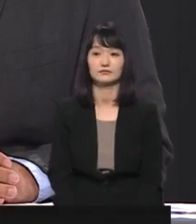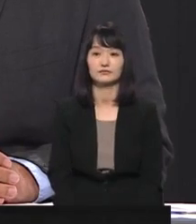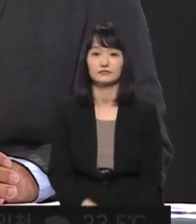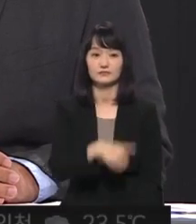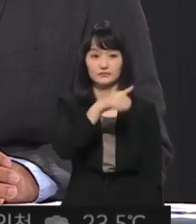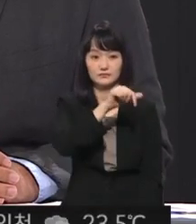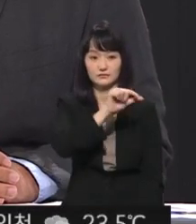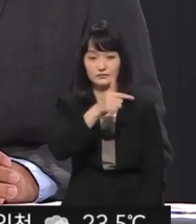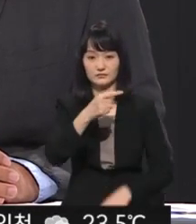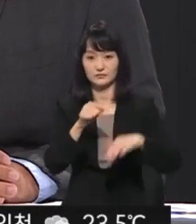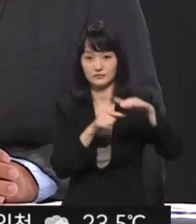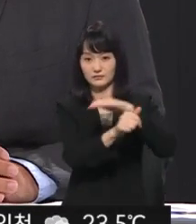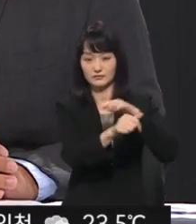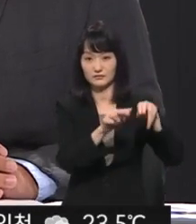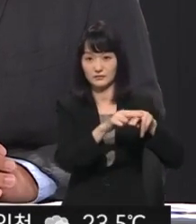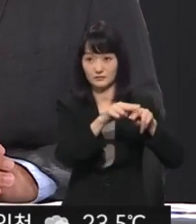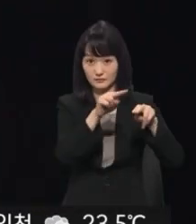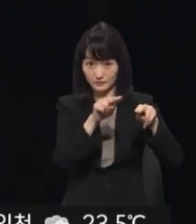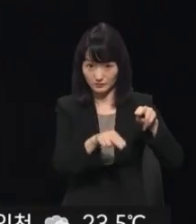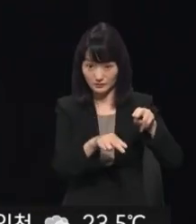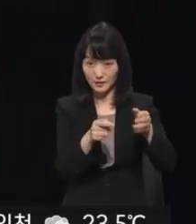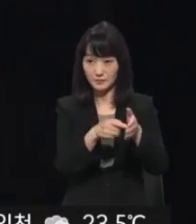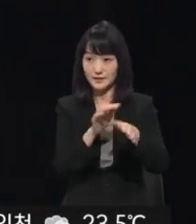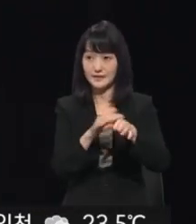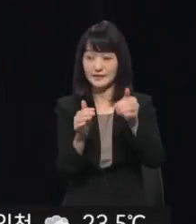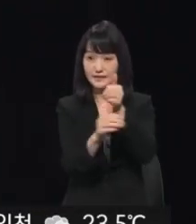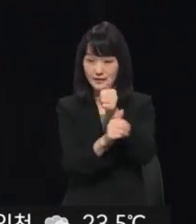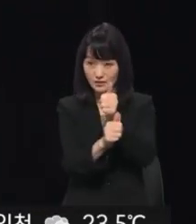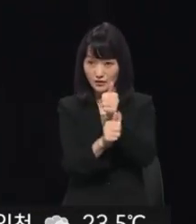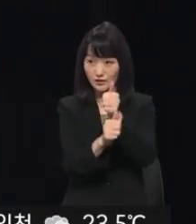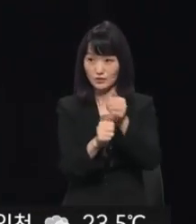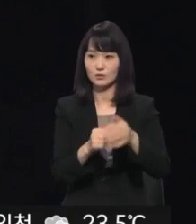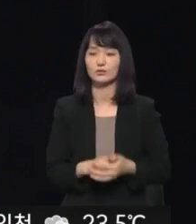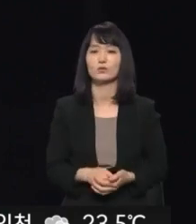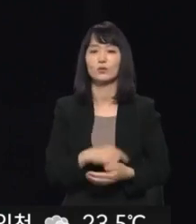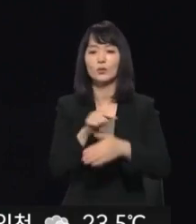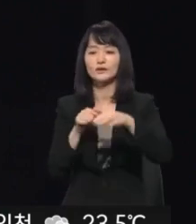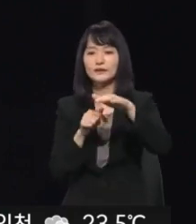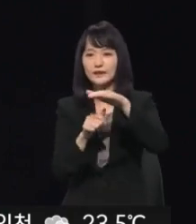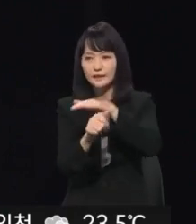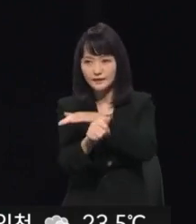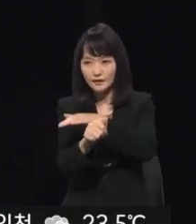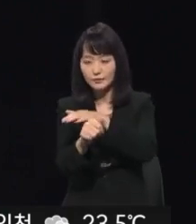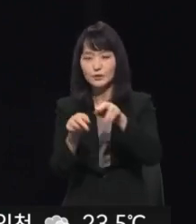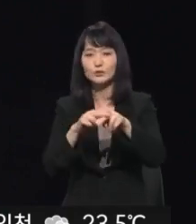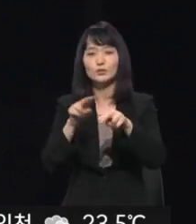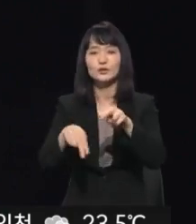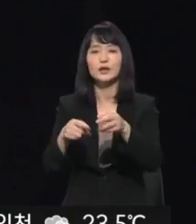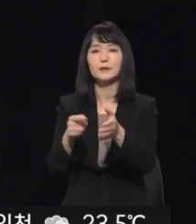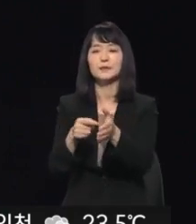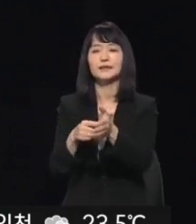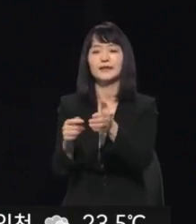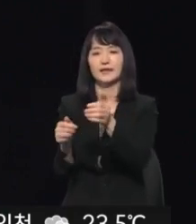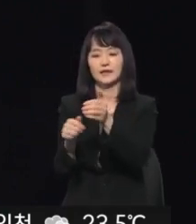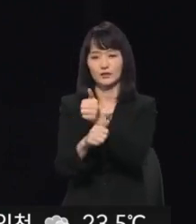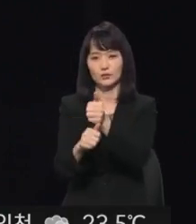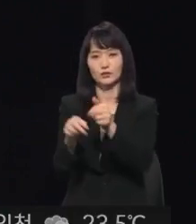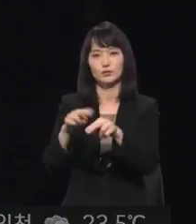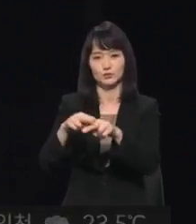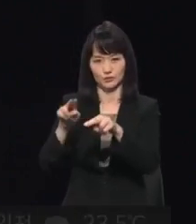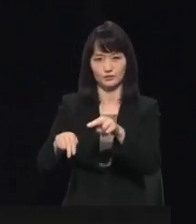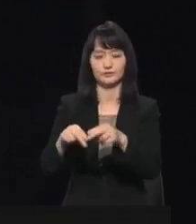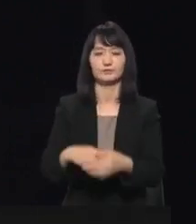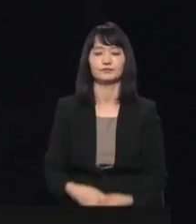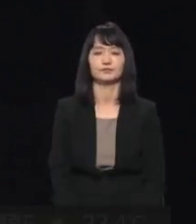물러나면 기대 위원장 직무대행 뿐만 아니라 원내대표도 물러나게 된 그럼요 그게 핵심이 그게 집이죠 그럼 지금부터 장재원 얘기해 보도록